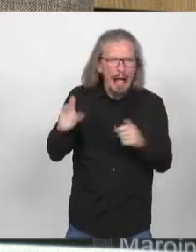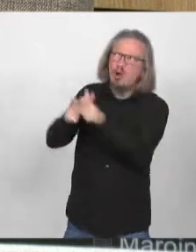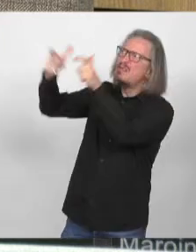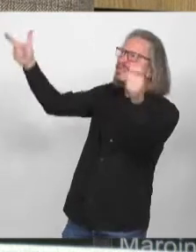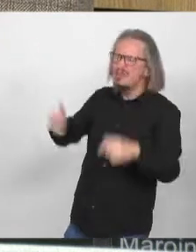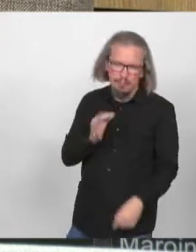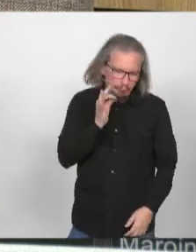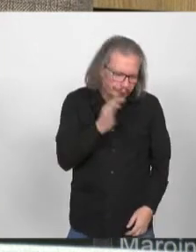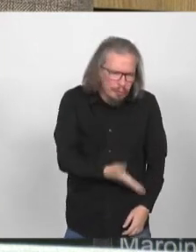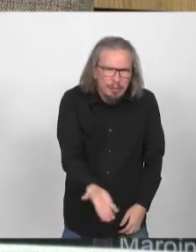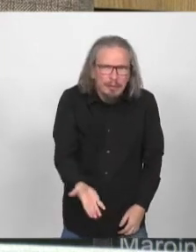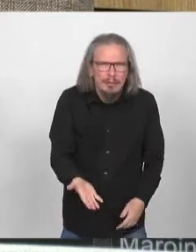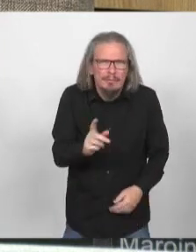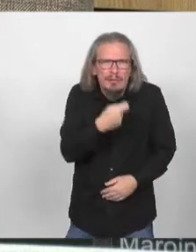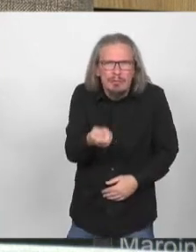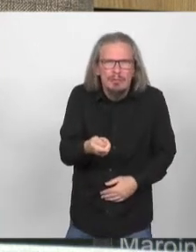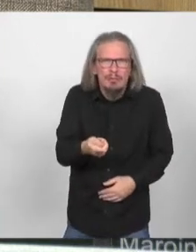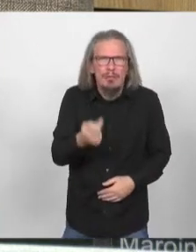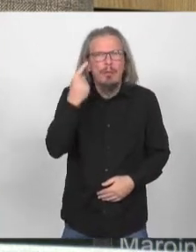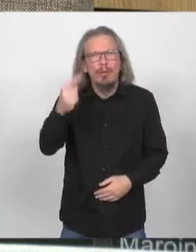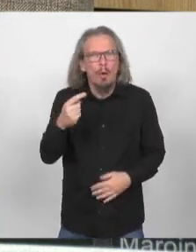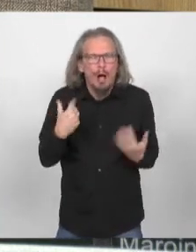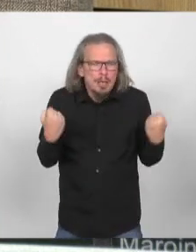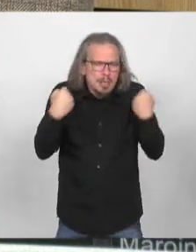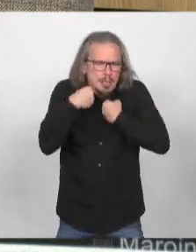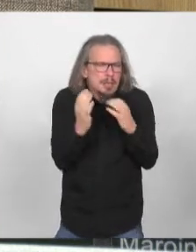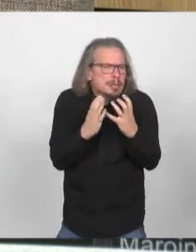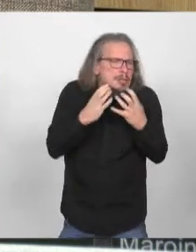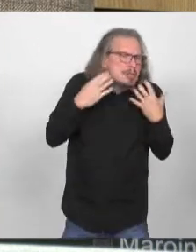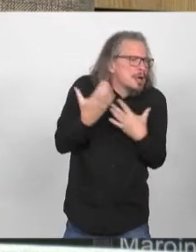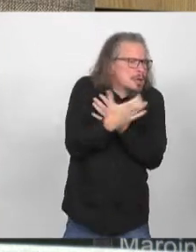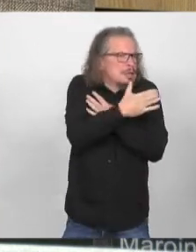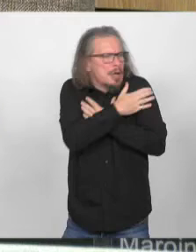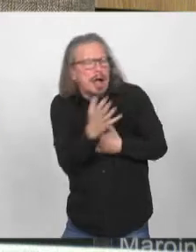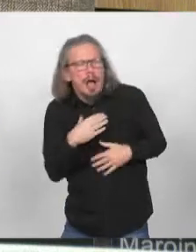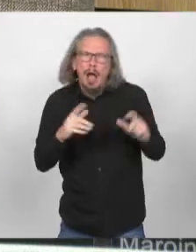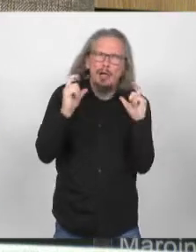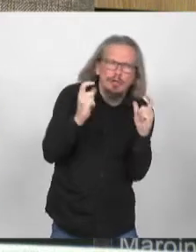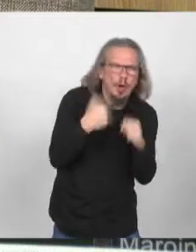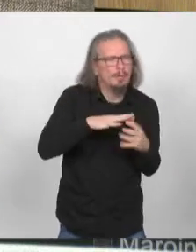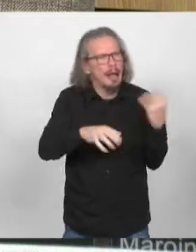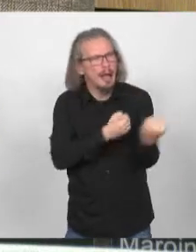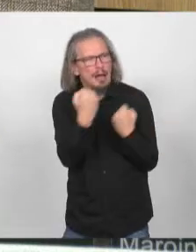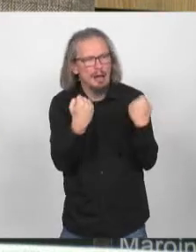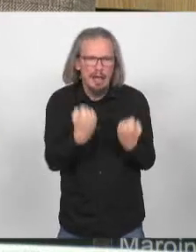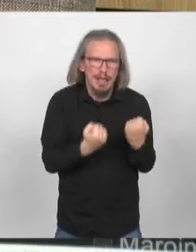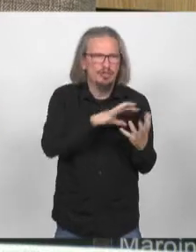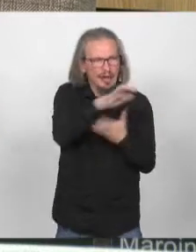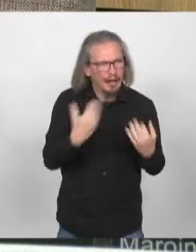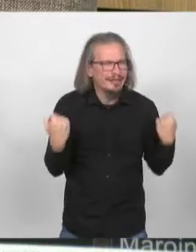demandés. À croire que certains ont découvert les doudounes et les pulls à col roulé à la faveur de la crise énergétique. Mais